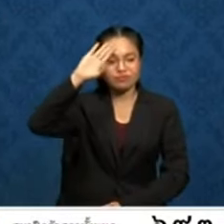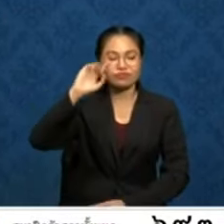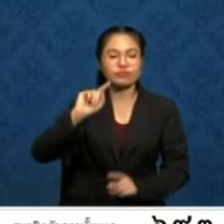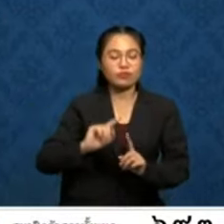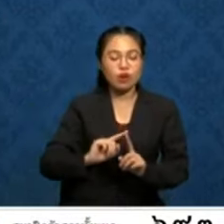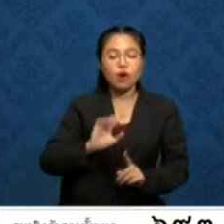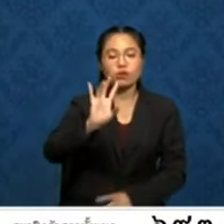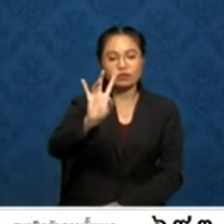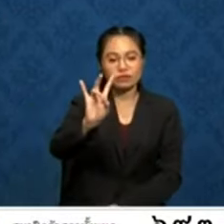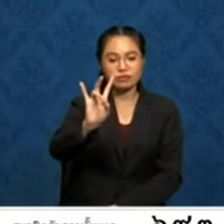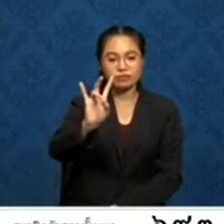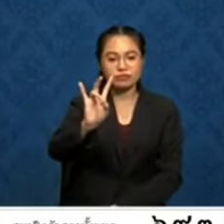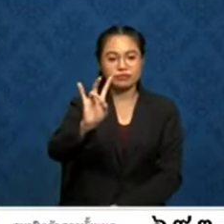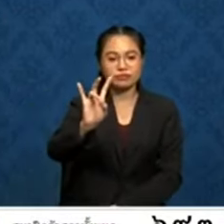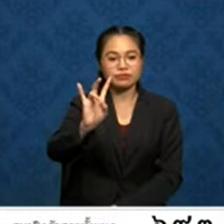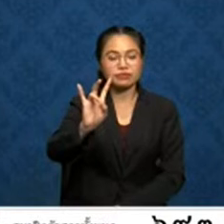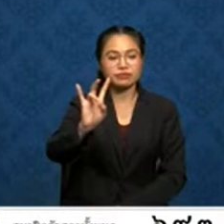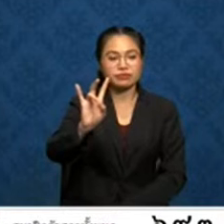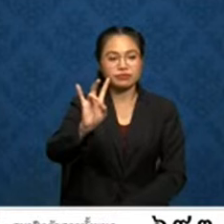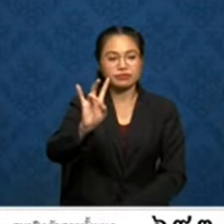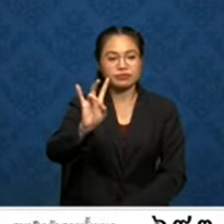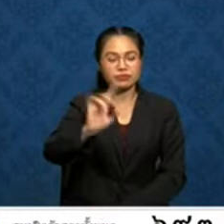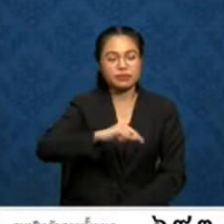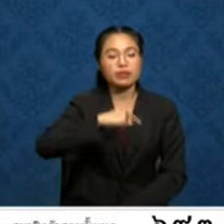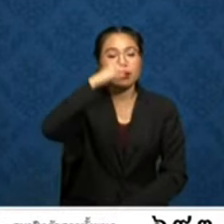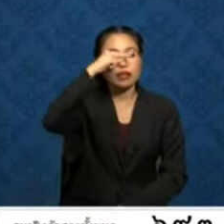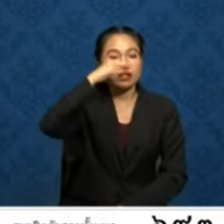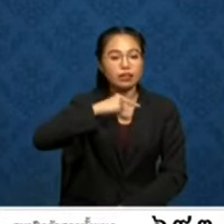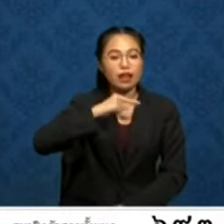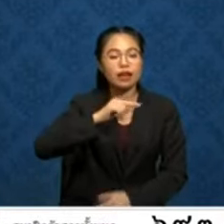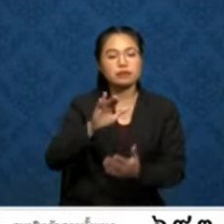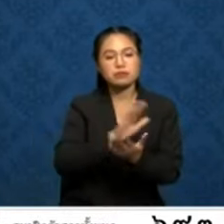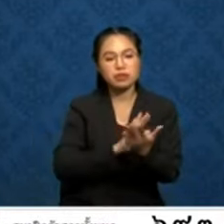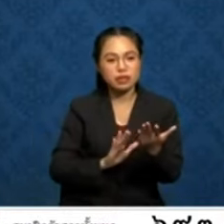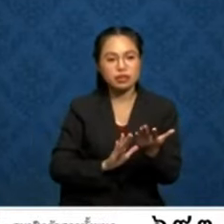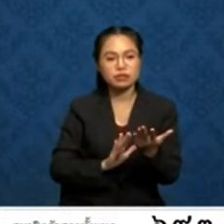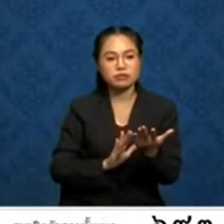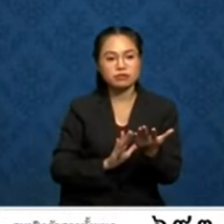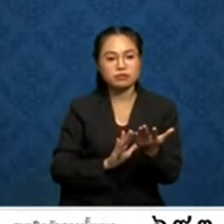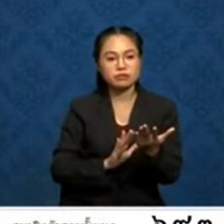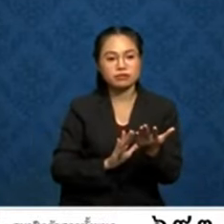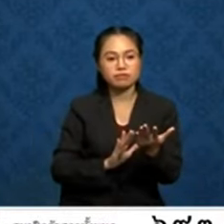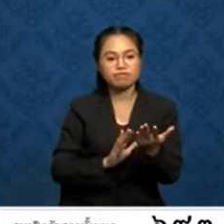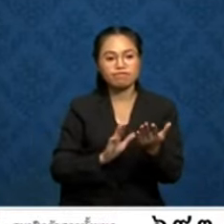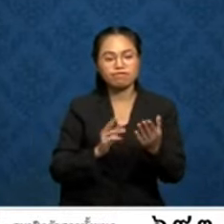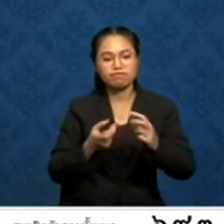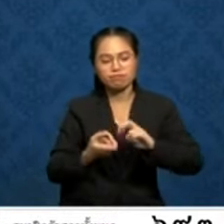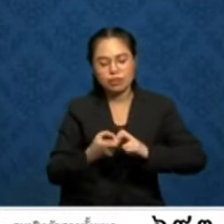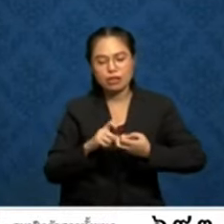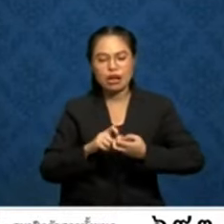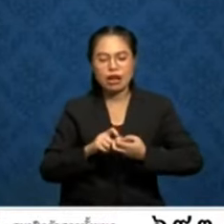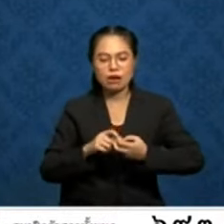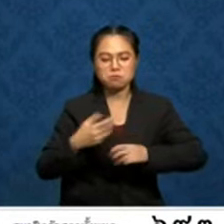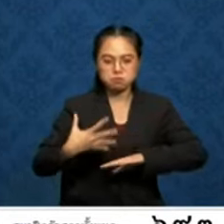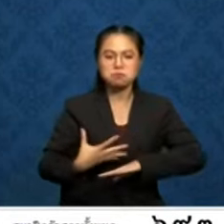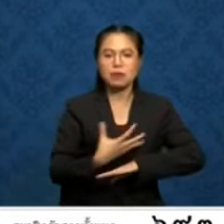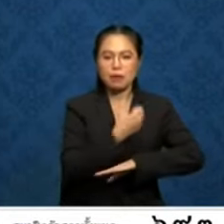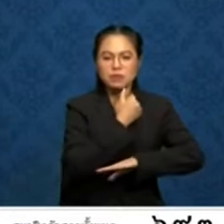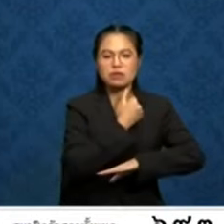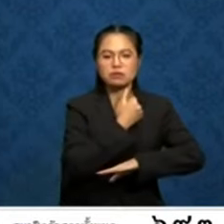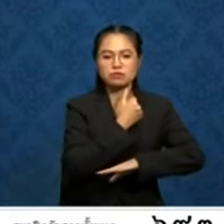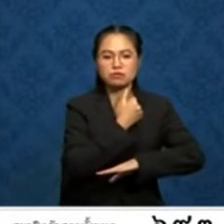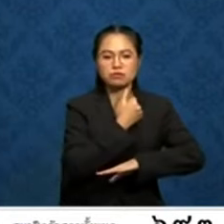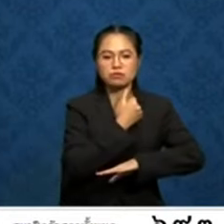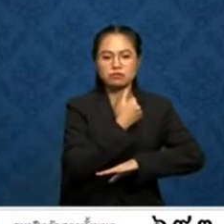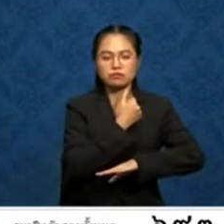ประการที่7ประเทศไทยเราเผชิญกับความไร้เสถียรภาพทางการเมืองมาอย่างยาวนาน